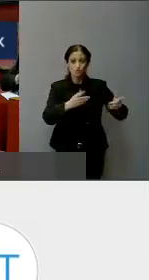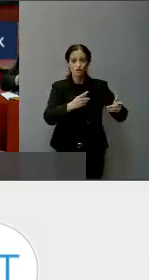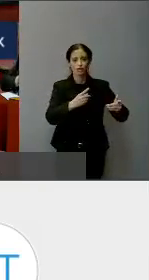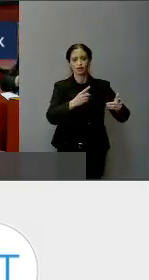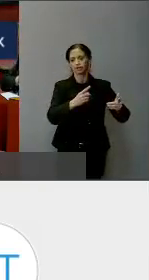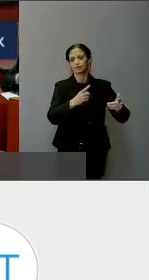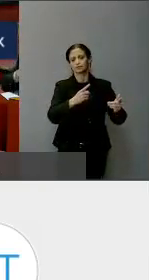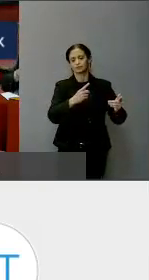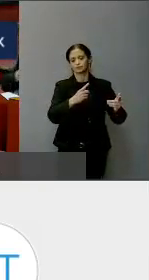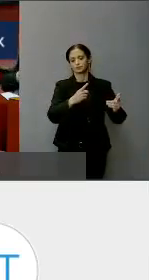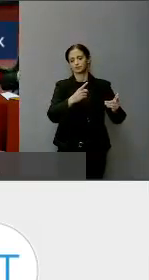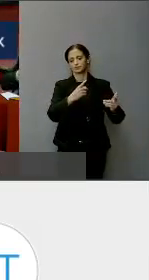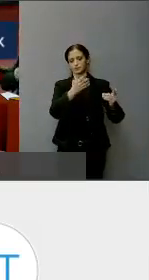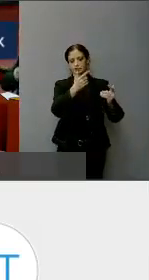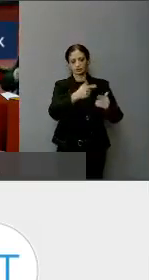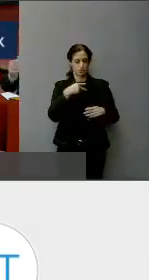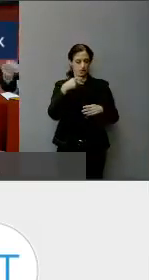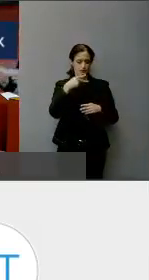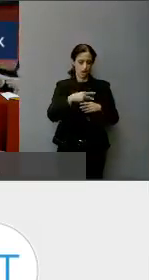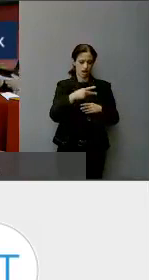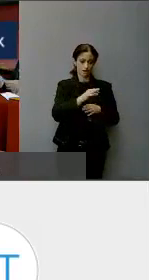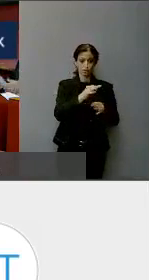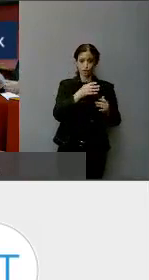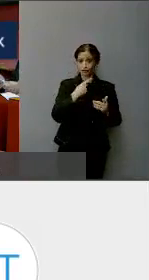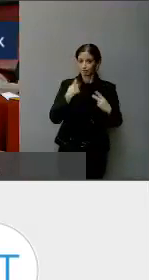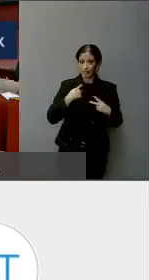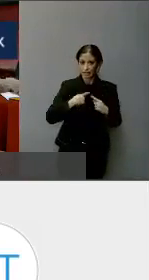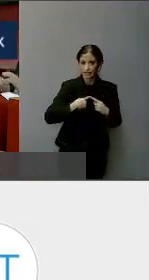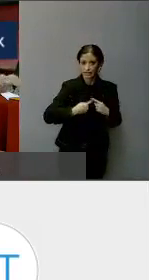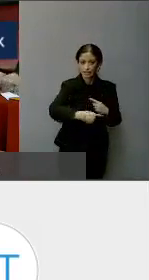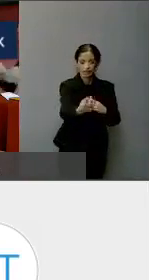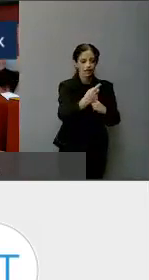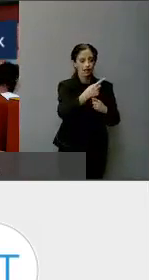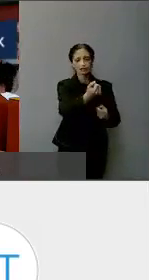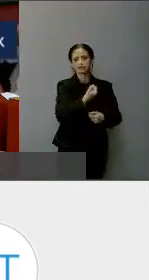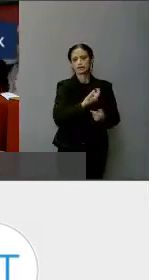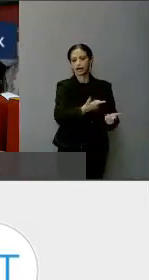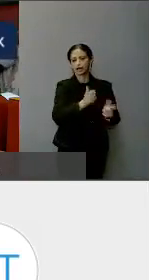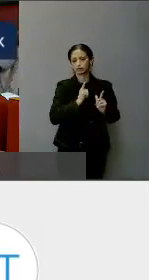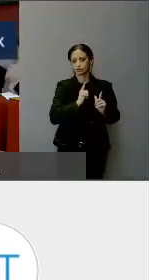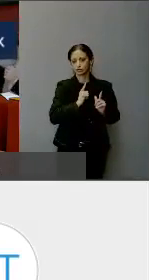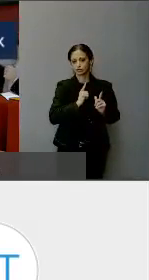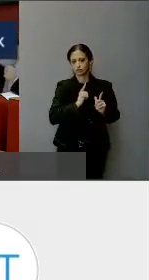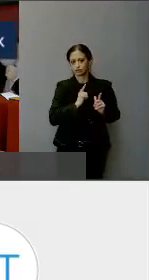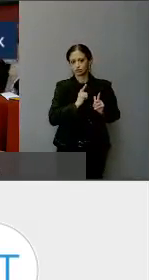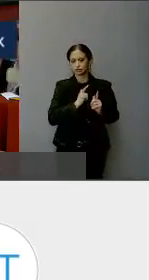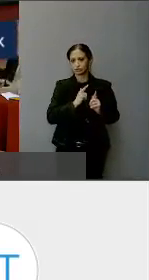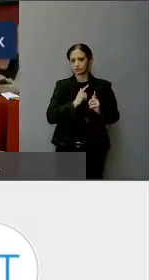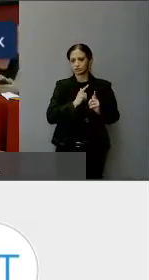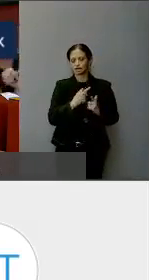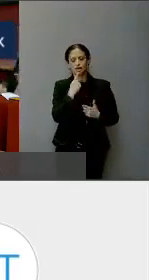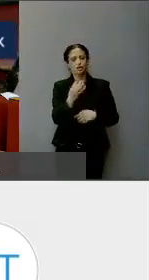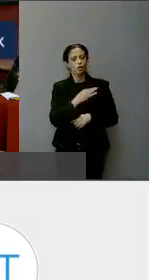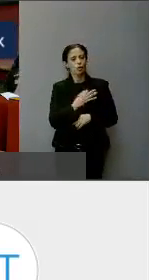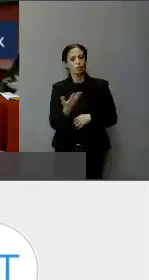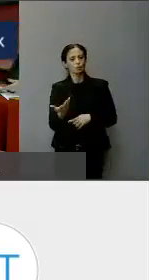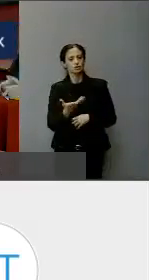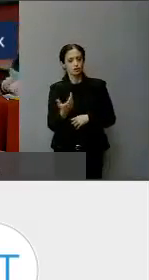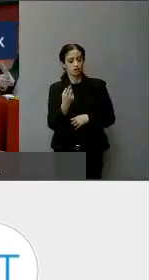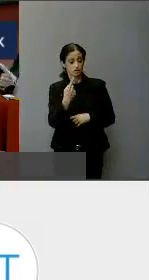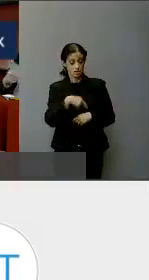punto per anni se non per sempre è la cosa che più davvero mi colpisce di tutto questo è che tutta questa